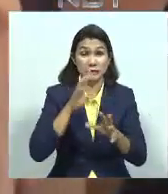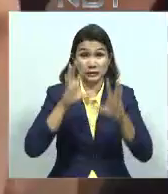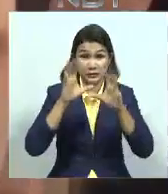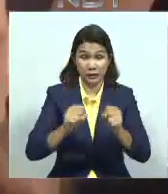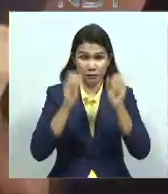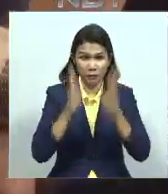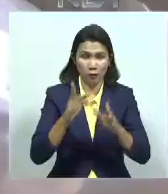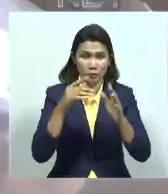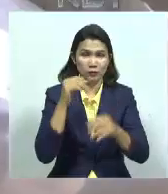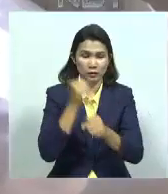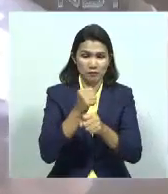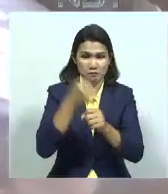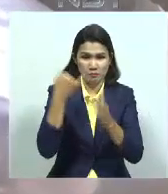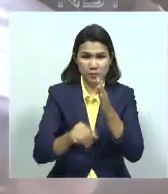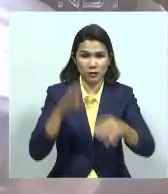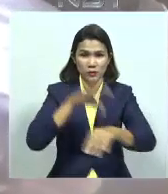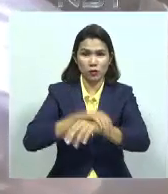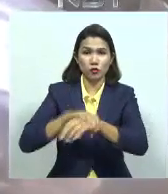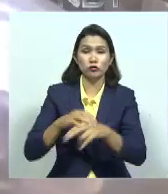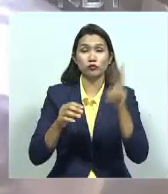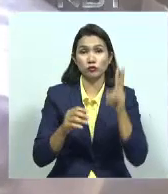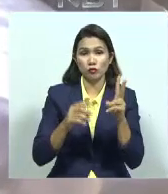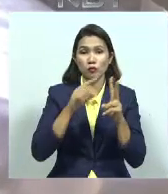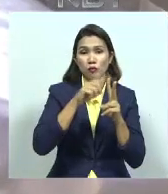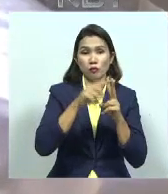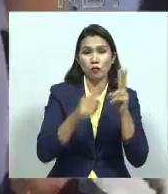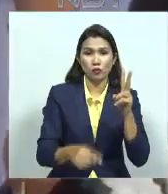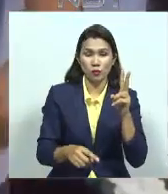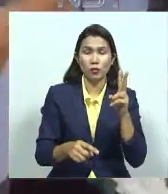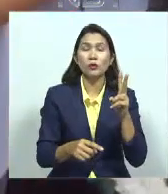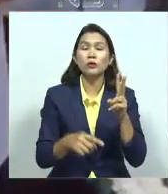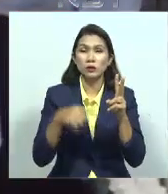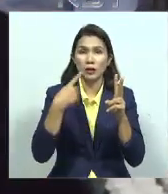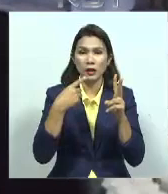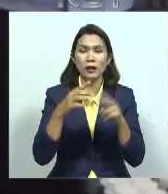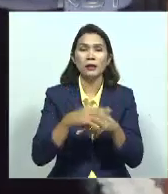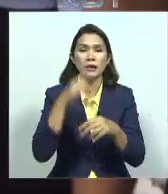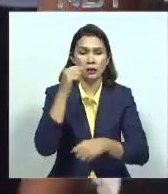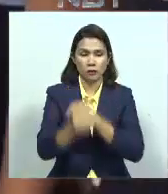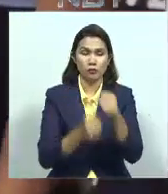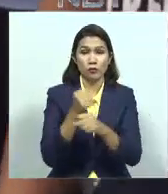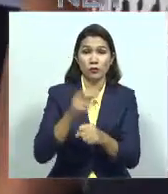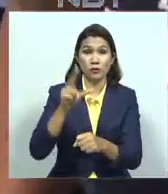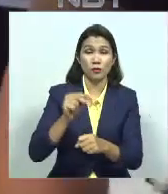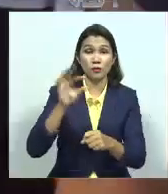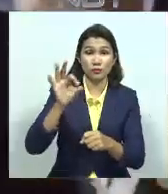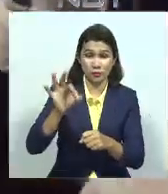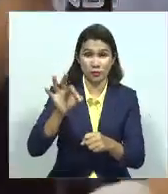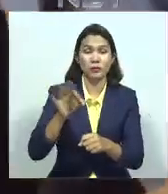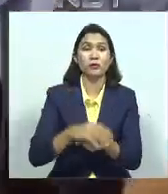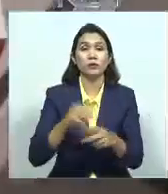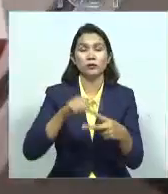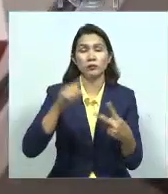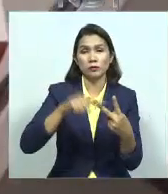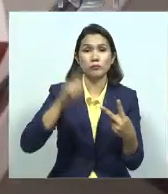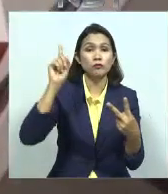องหา2คนก็คือนายกันตะวันรังสีมาหริวงอายุ39ปีและนางส